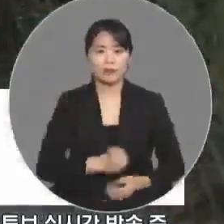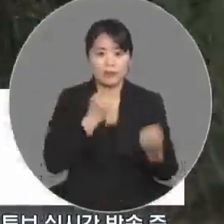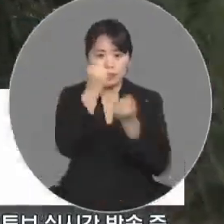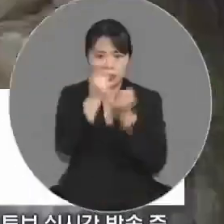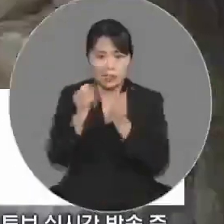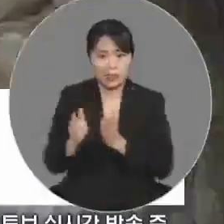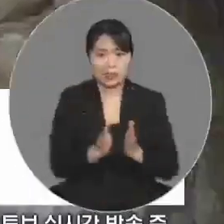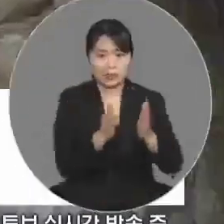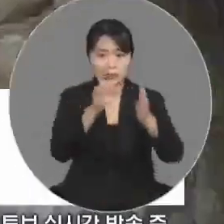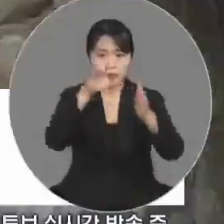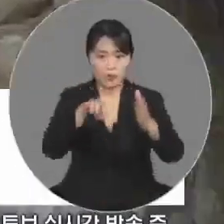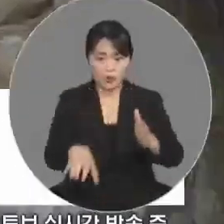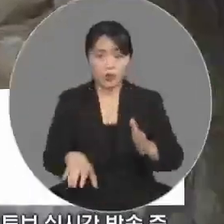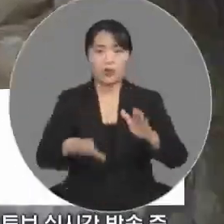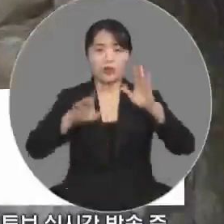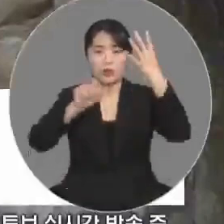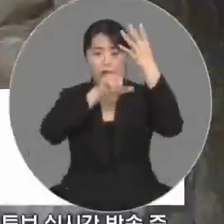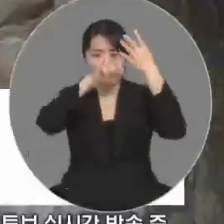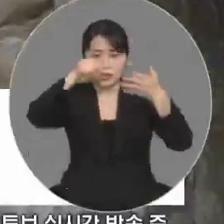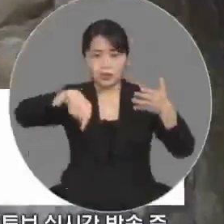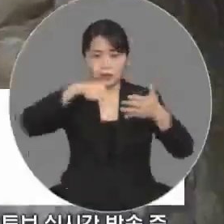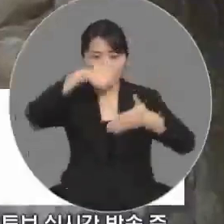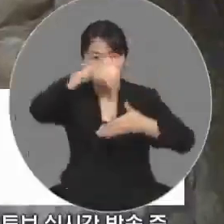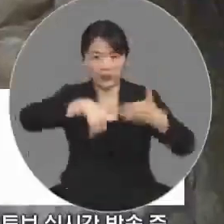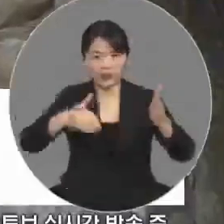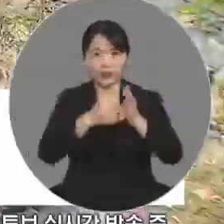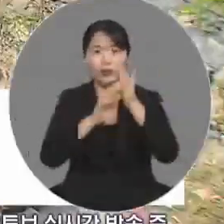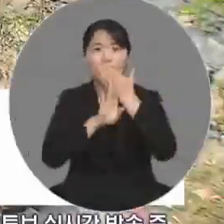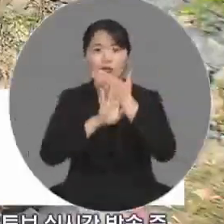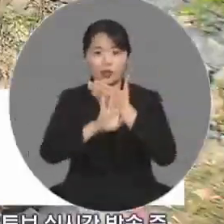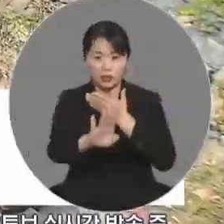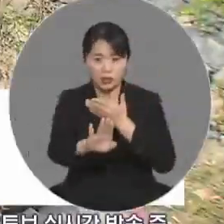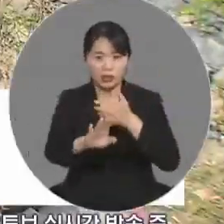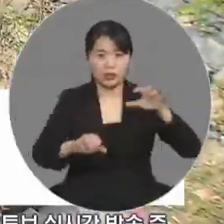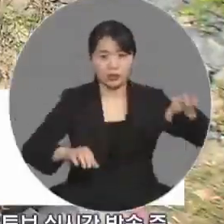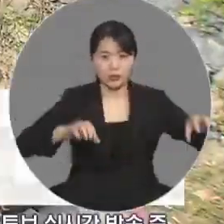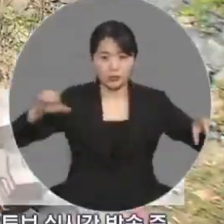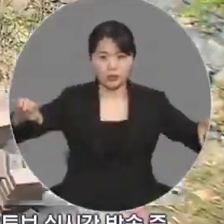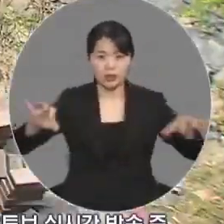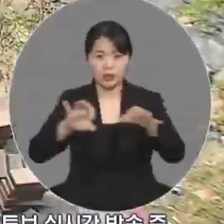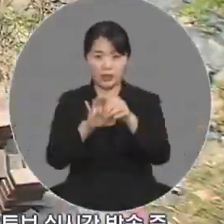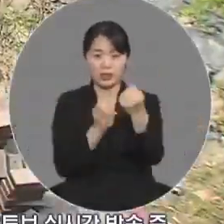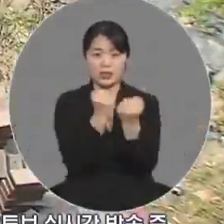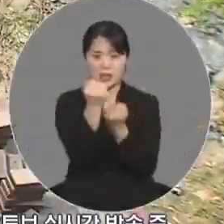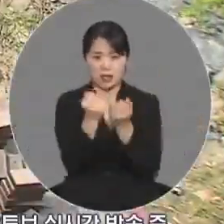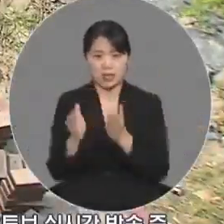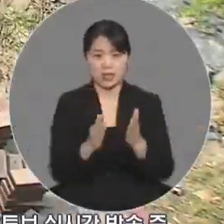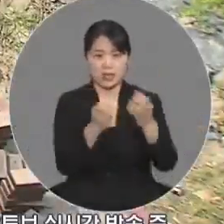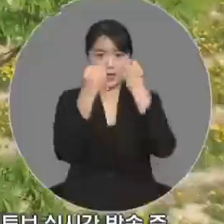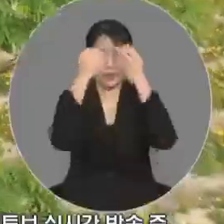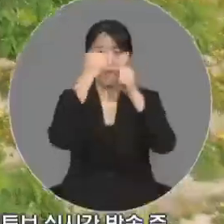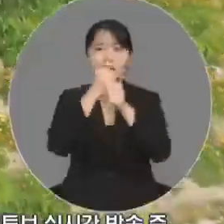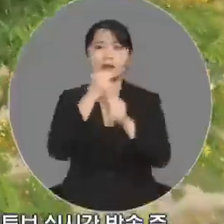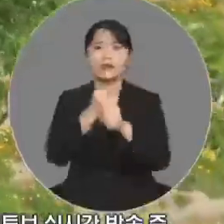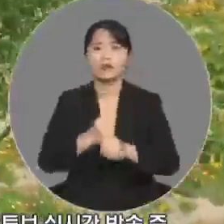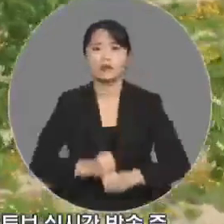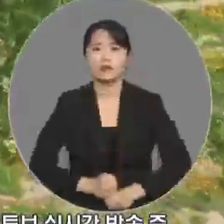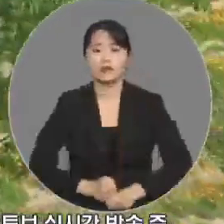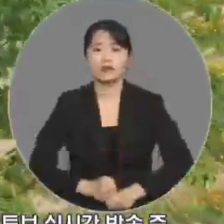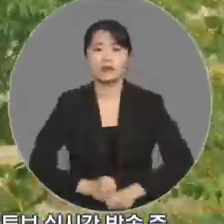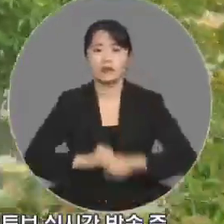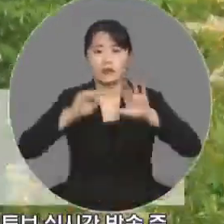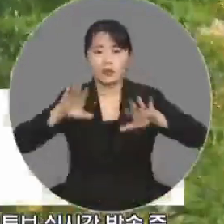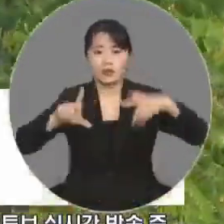전용 도로도 이달 공사를 마치면 국가정원 상하부를 연결하는 자전거 길이 완성됩니다. 오는